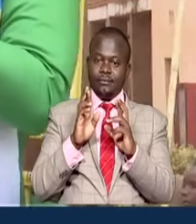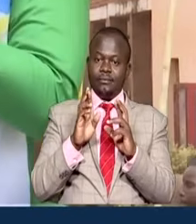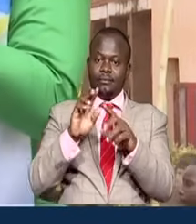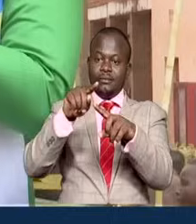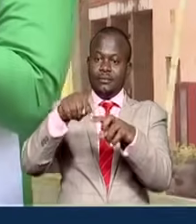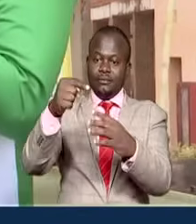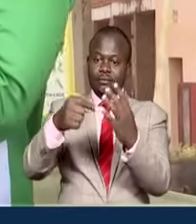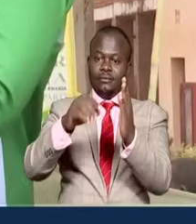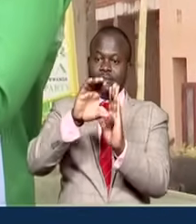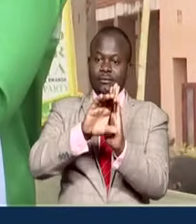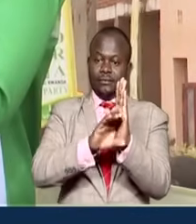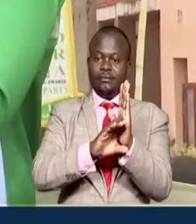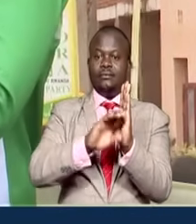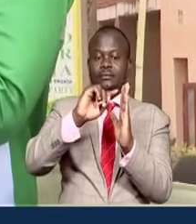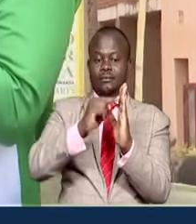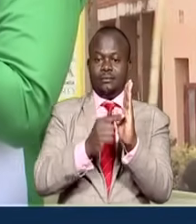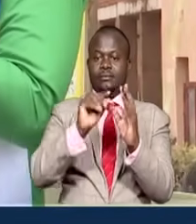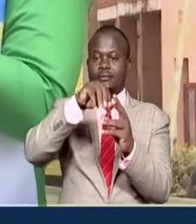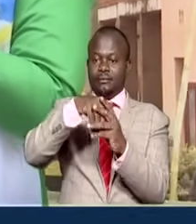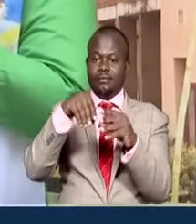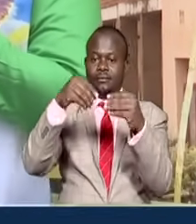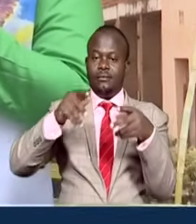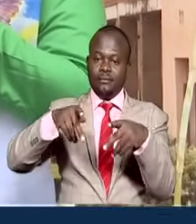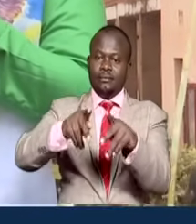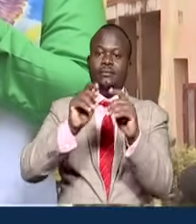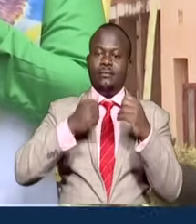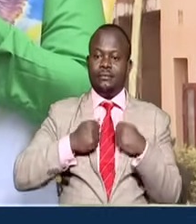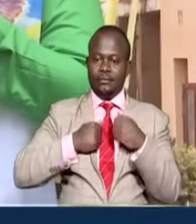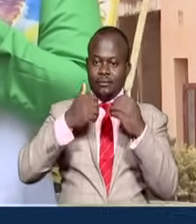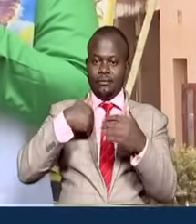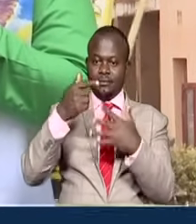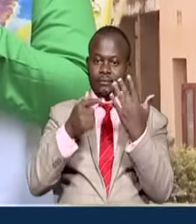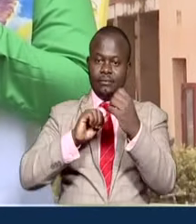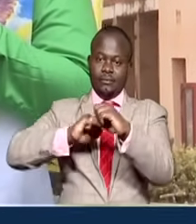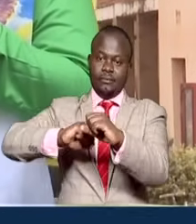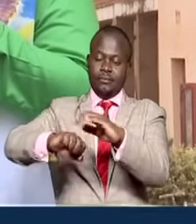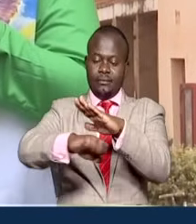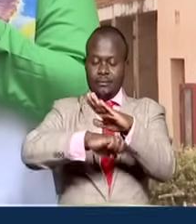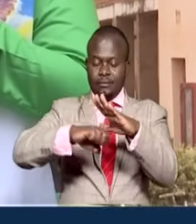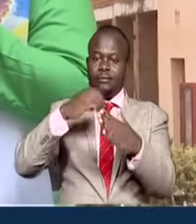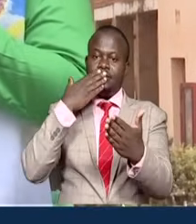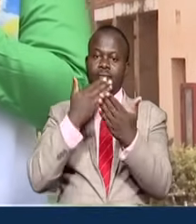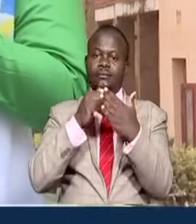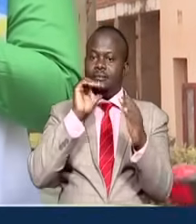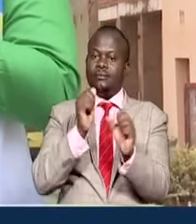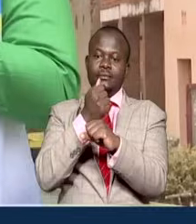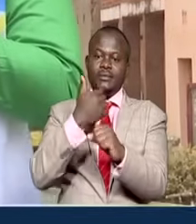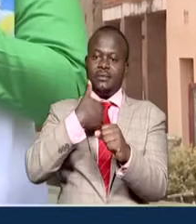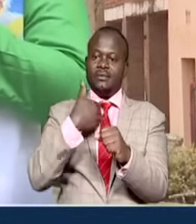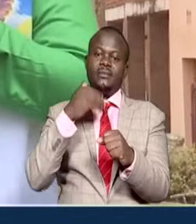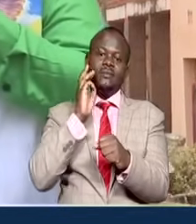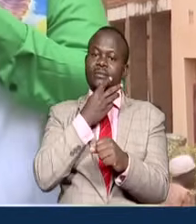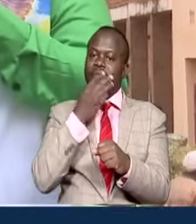tushingiye ku tegeko nshinga, hari ingingo zirimo zitanga uburenganzira ku Banyarwanda bwo kugira ibidukikije byiza. Ntabwo wabigira ufite amazi mabi